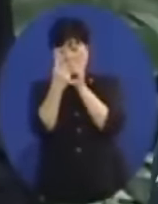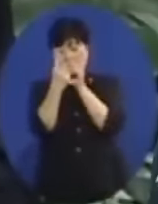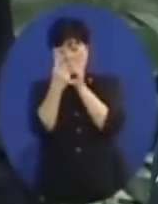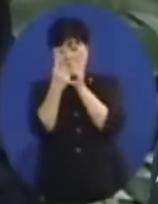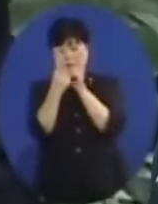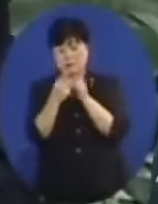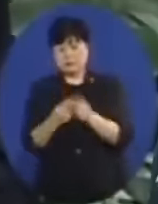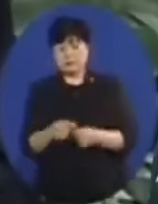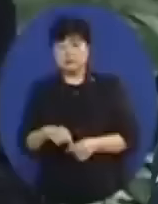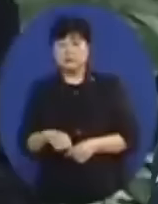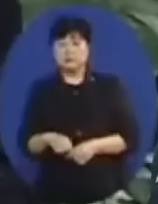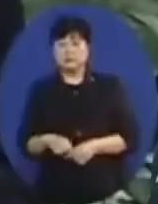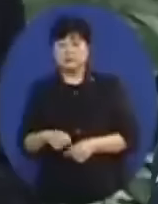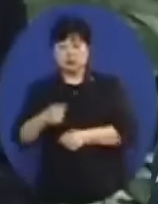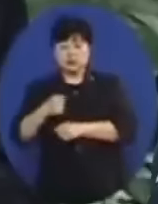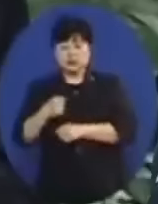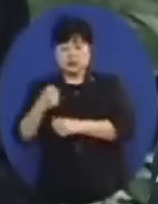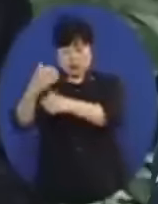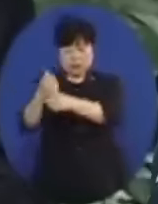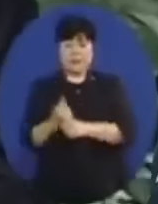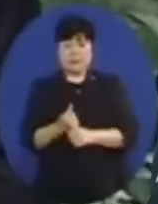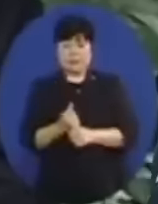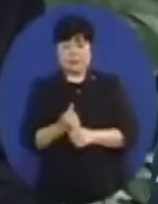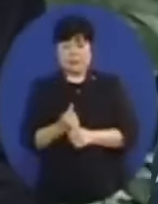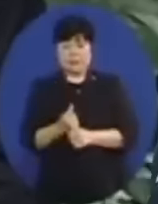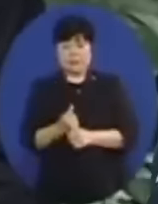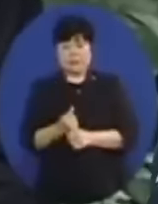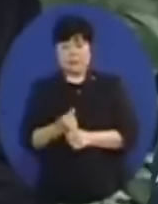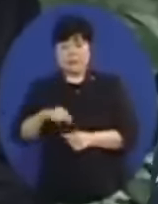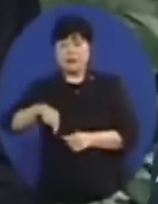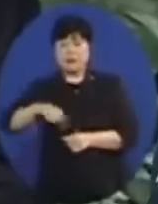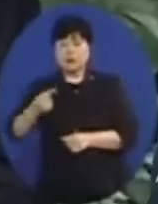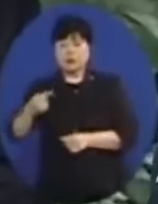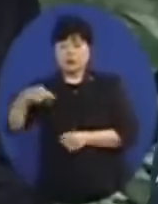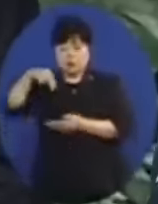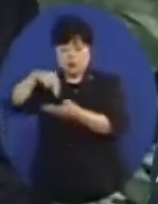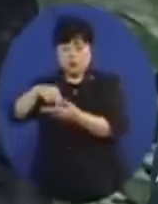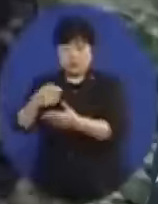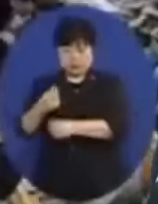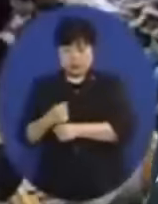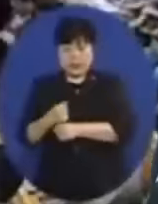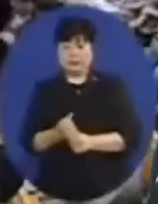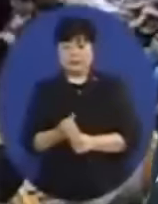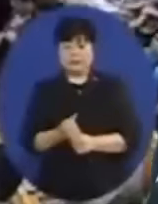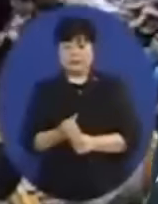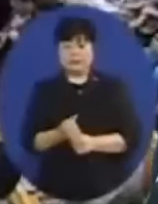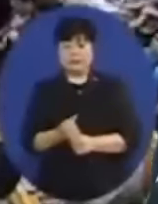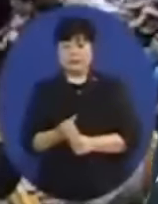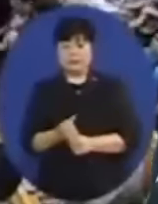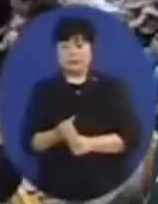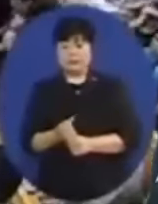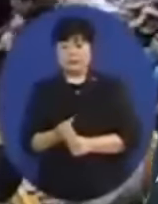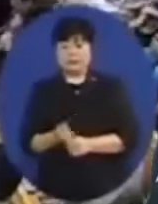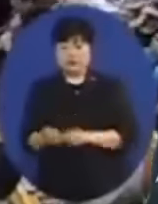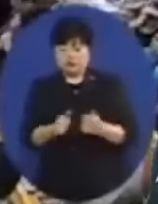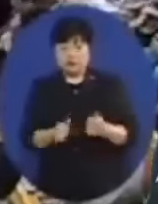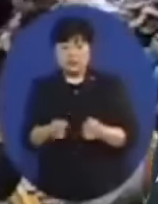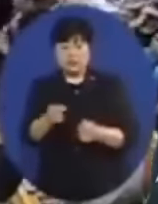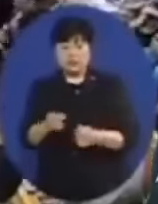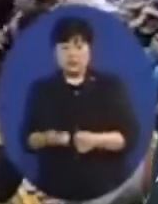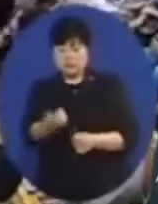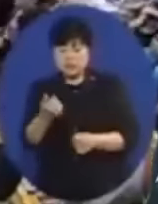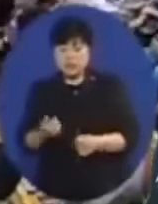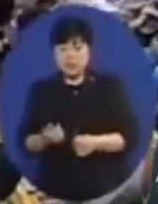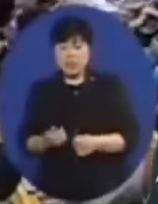오다가 독립군에게 잡혔습니다. 독립군이 이 청년을 죽이기 전에